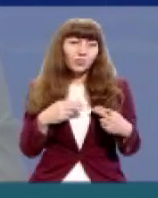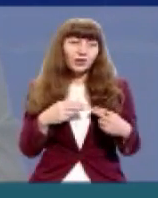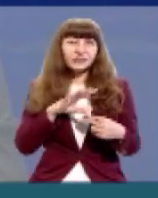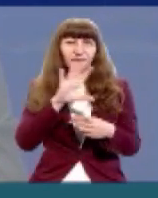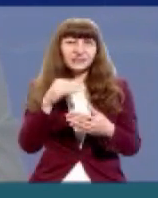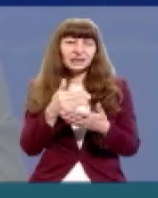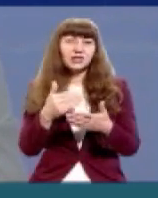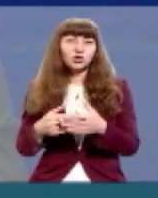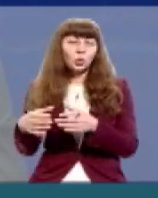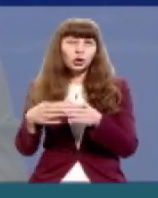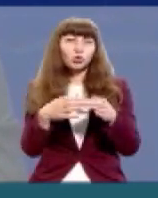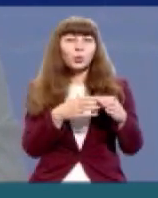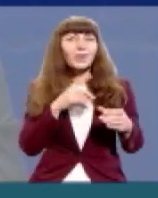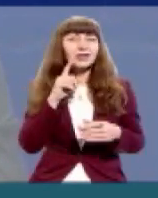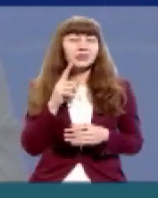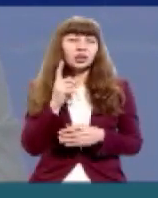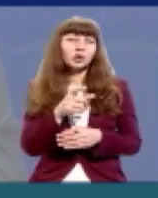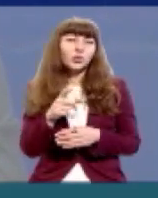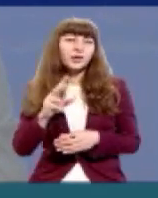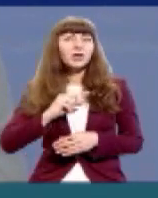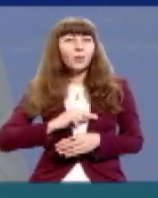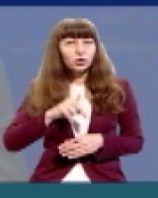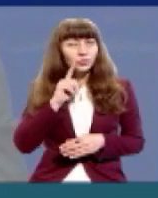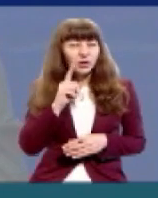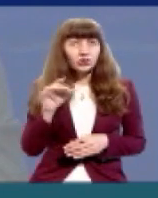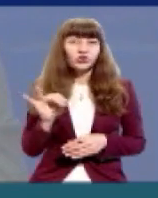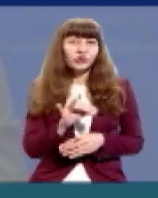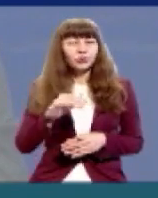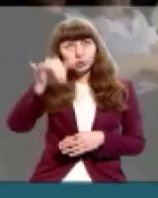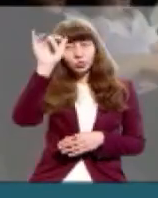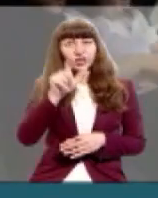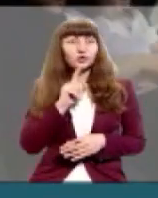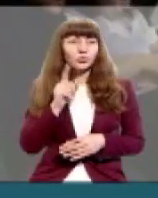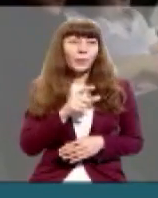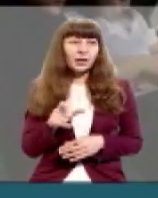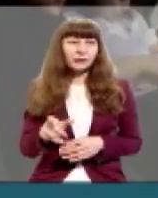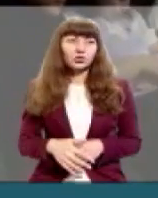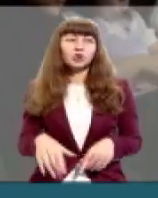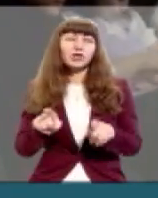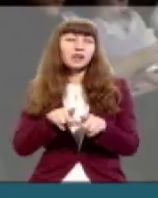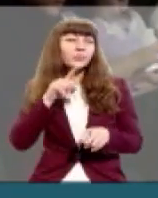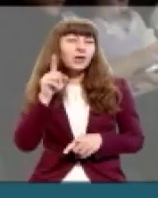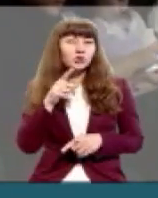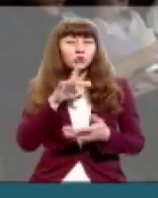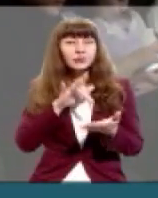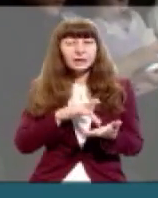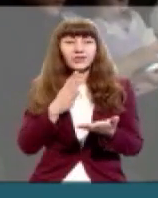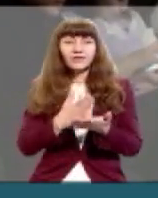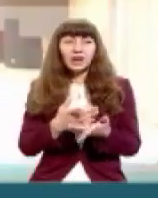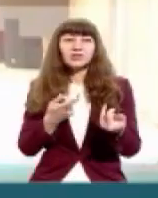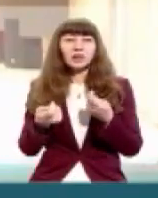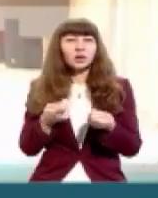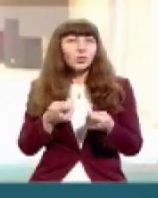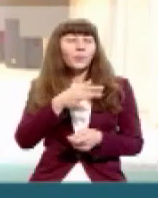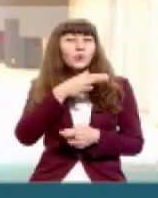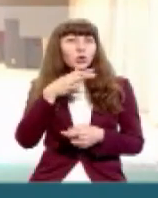всей категорией молодежи. То есть охватывает как рабочую молодежь, так и студенческую молодежь. Также молодежный ресурсный центр является